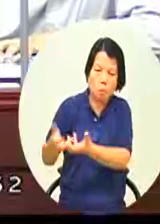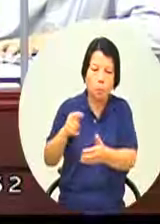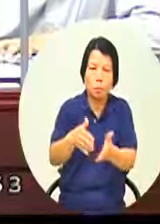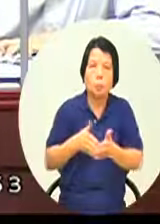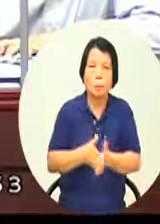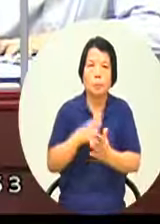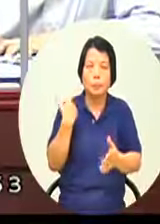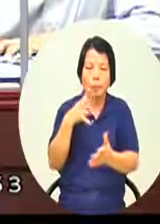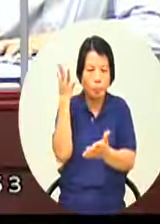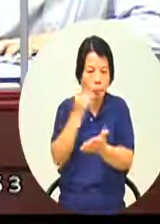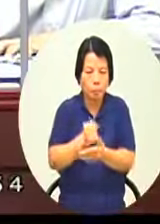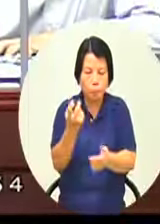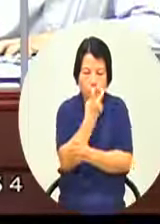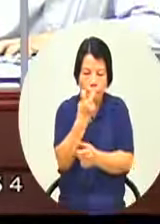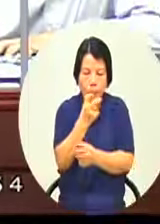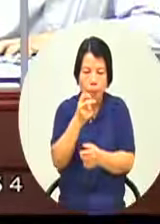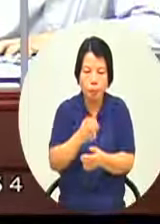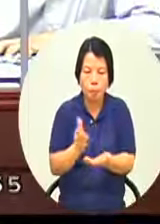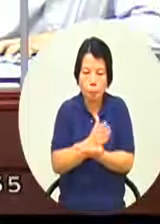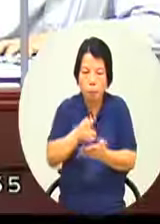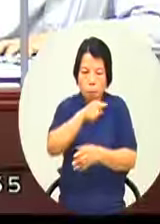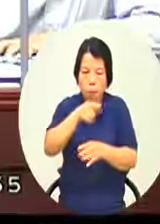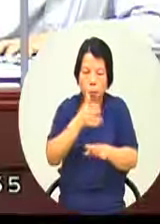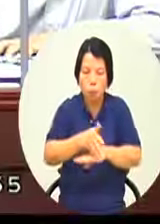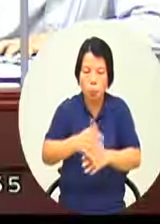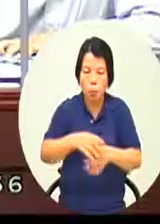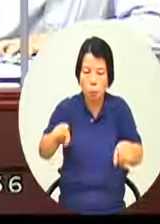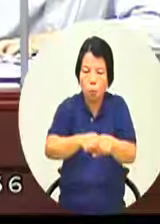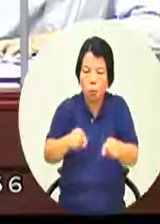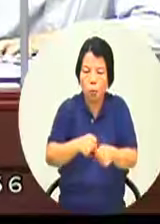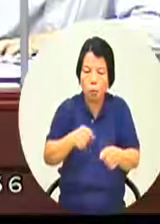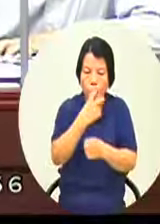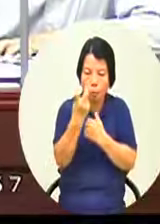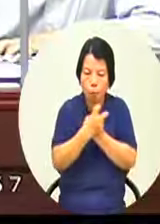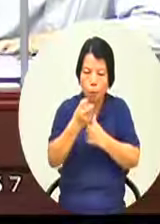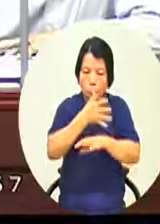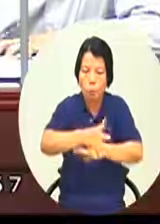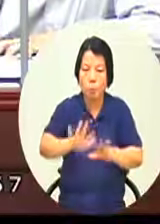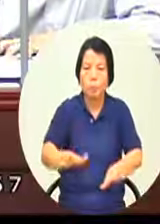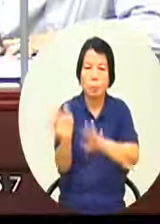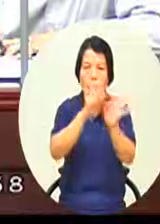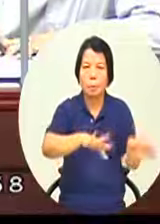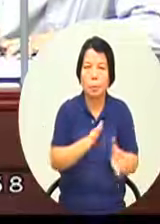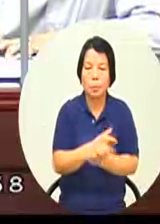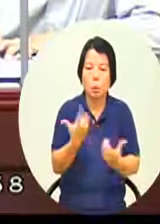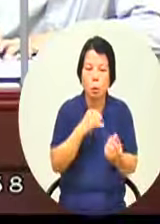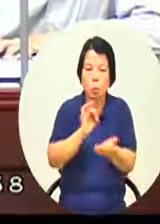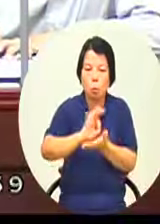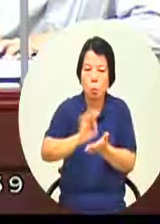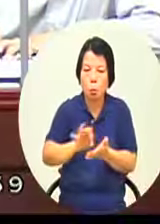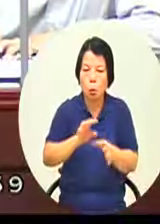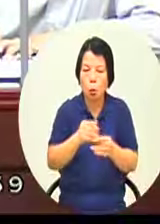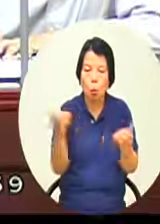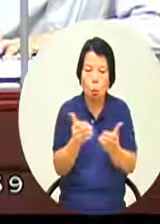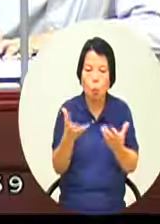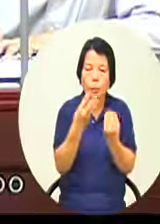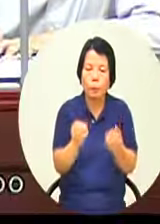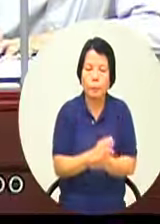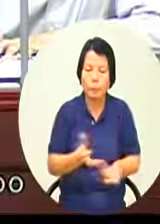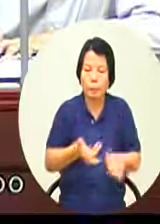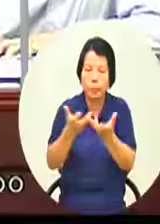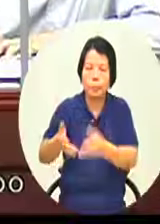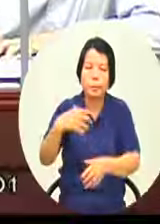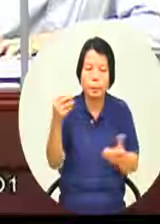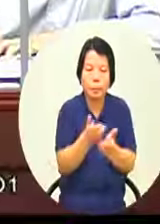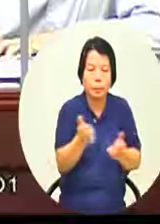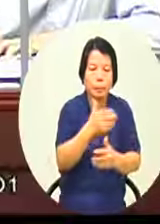现勘，我们把这个管子做过检讨，那能够做的哦，现况能够做而且没有用地问题的，我们就提报给营建署，最后就